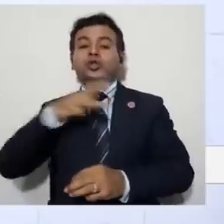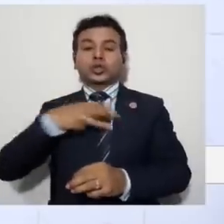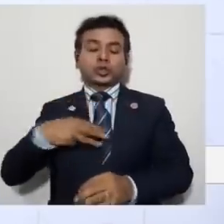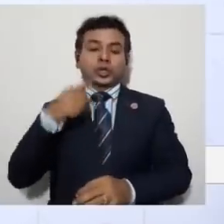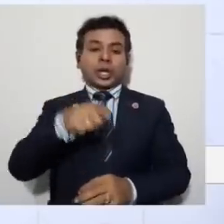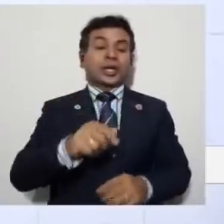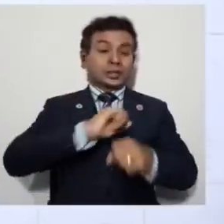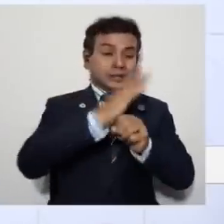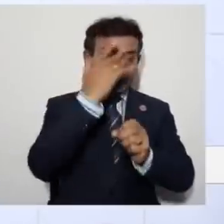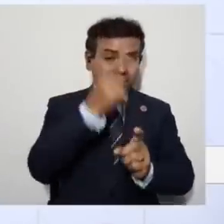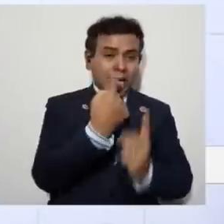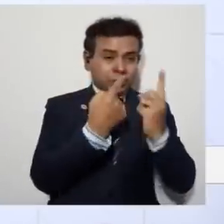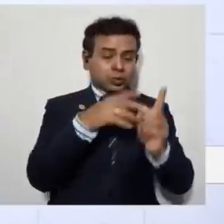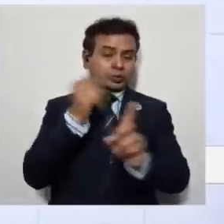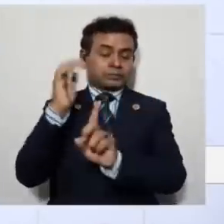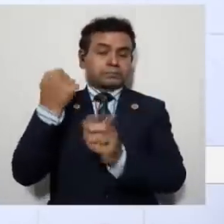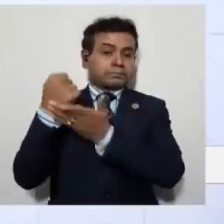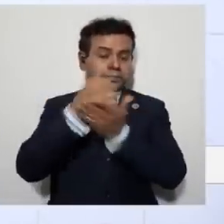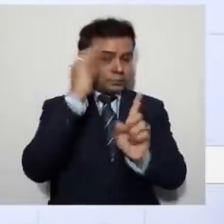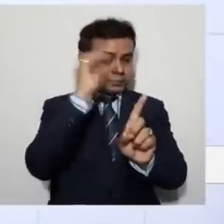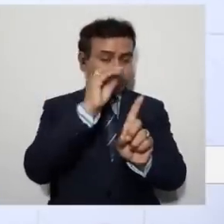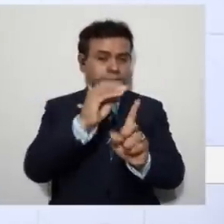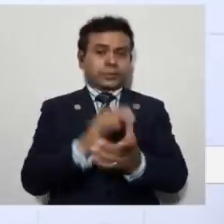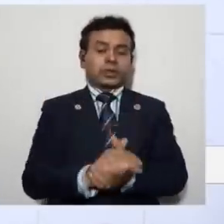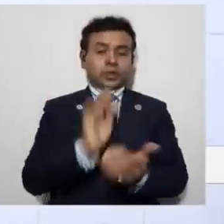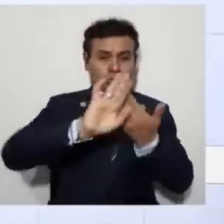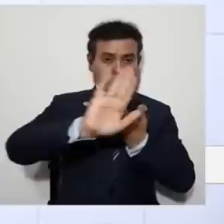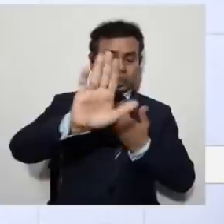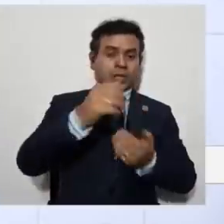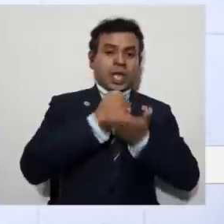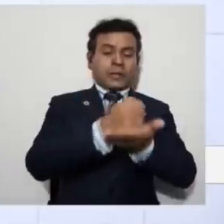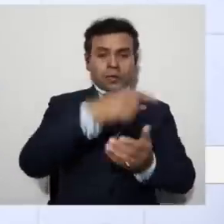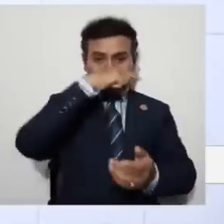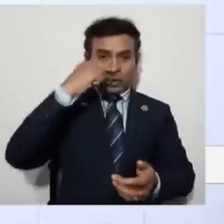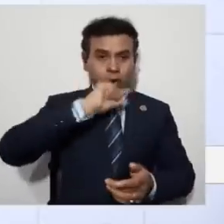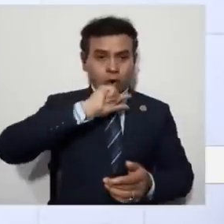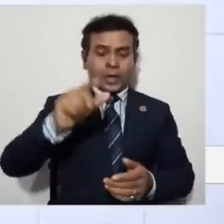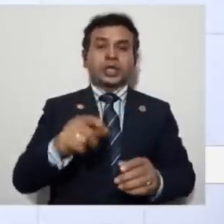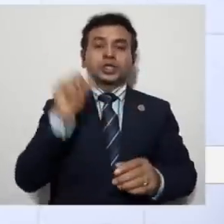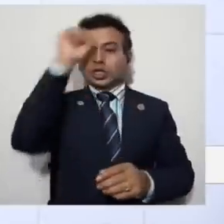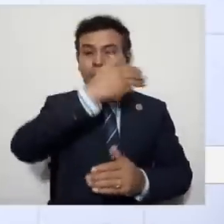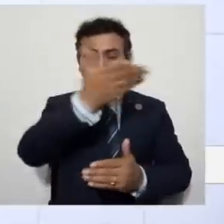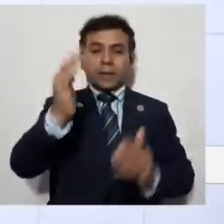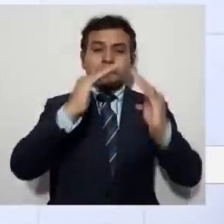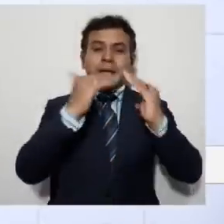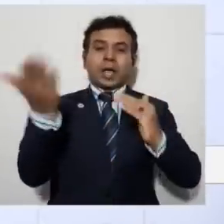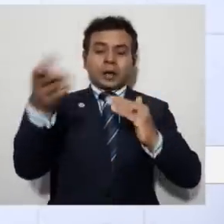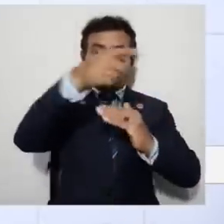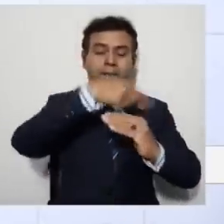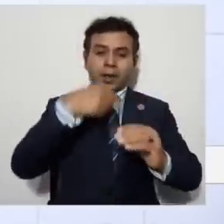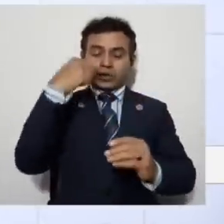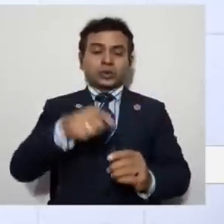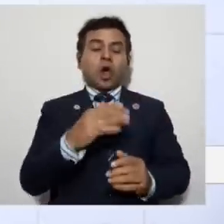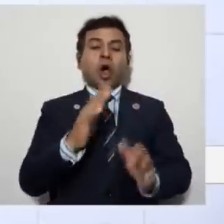সেইভাবে আপনারা কোয়ারেন্টাইন এবং আইসোলেশনের নিয়ম মেনে সেভাবে করবেন। আক্রান্ত ব্যক্তিদের কেউ হেয় করবেন না, সামাজিকভাবে হেয়